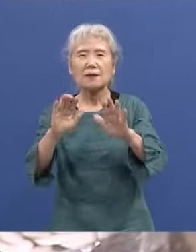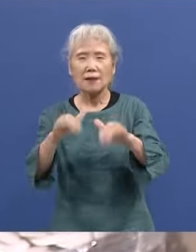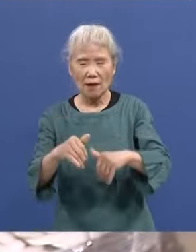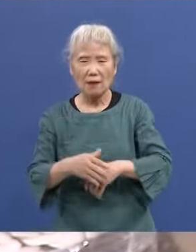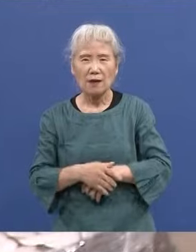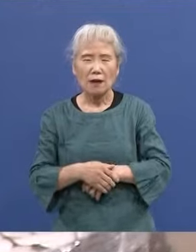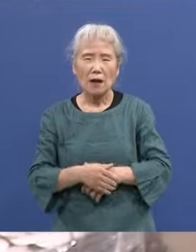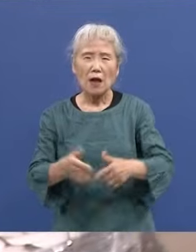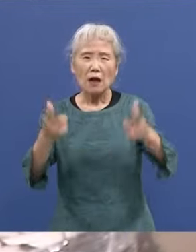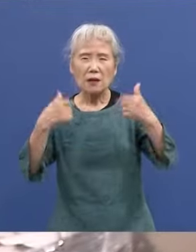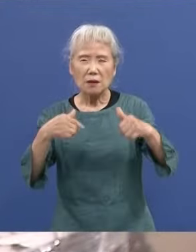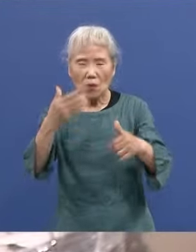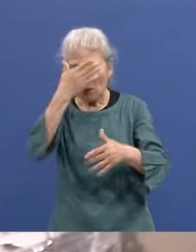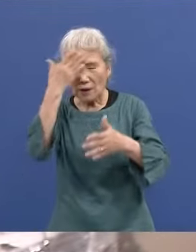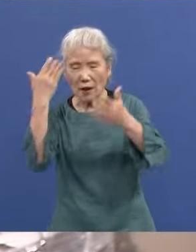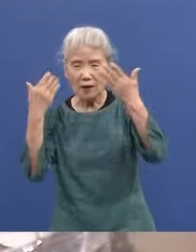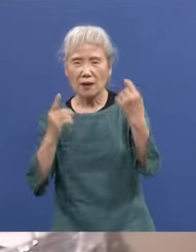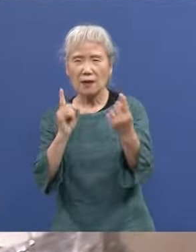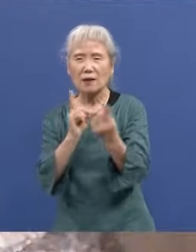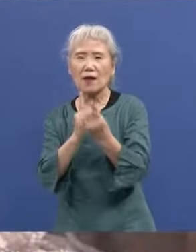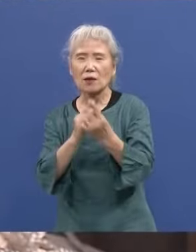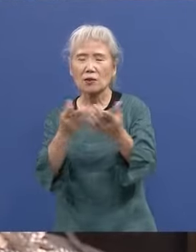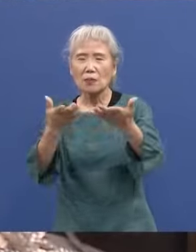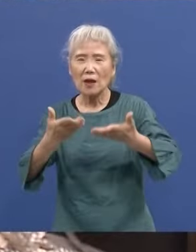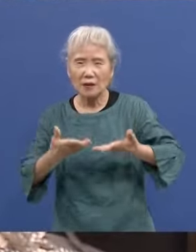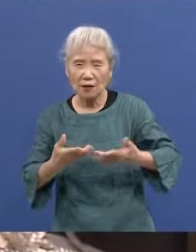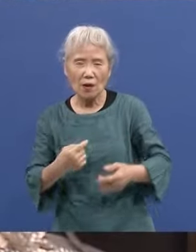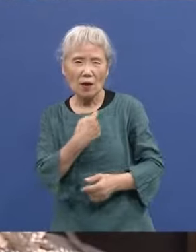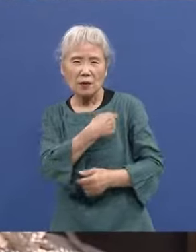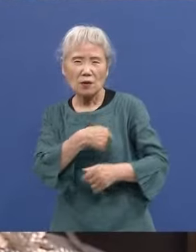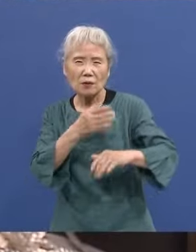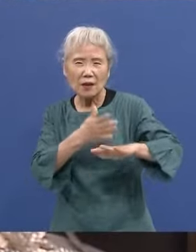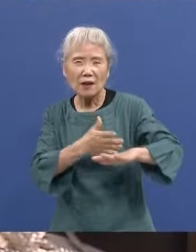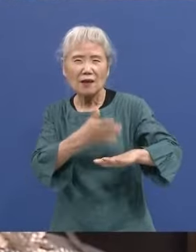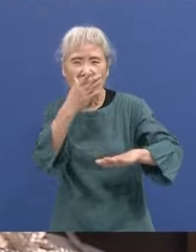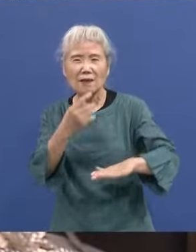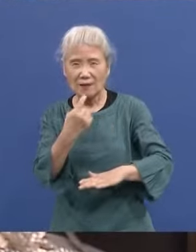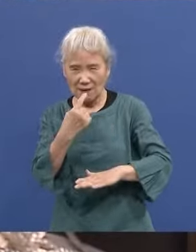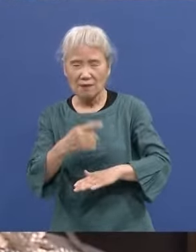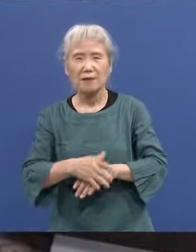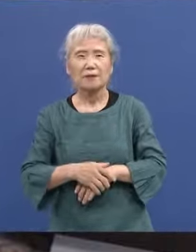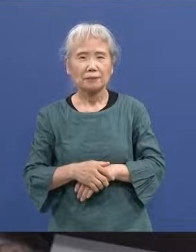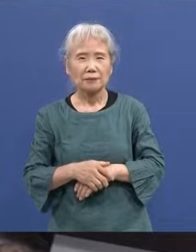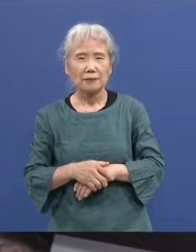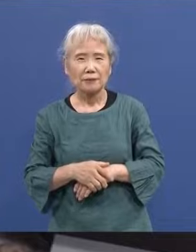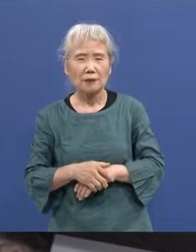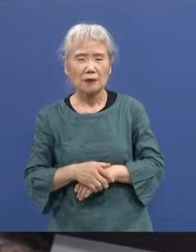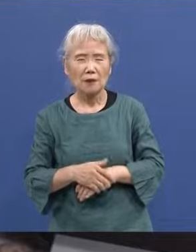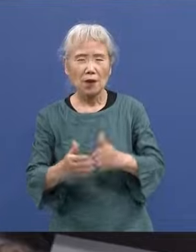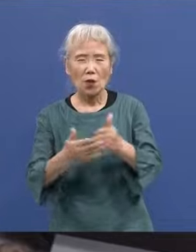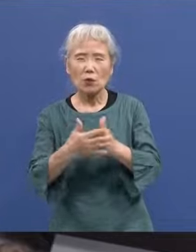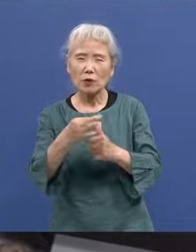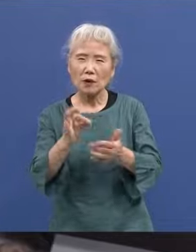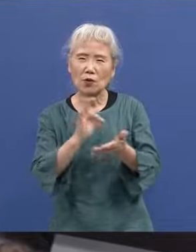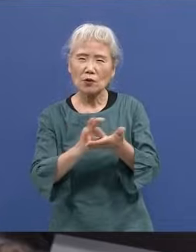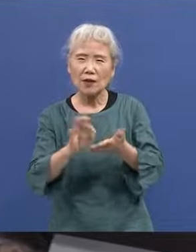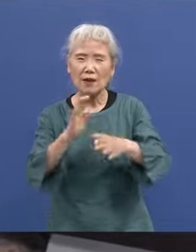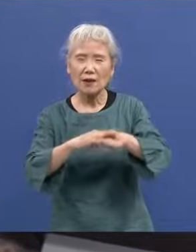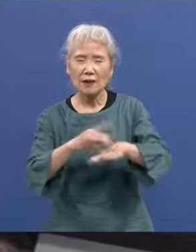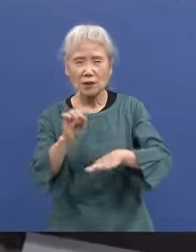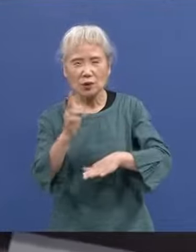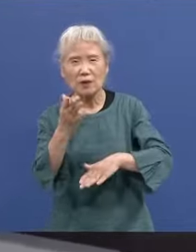。いつも丁寧に対応していただけたのでとてもありがたかったです。 補助金の使い道を